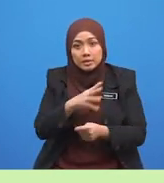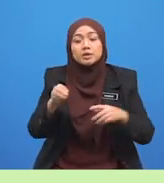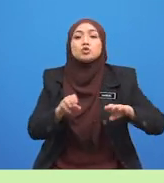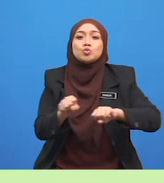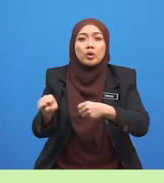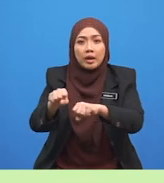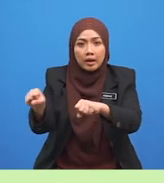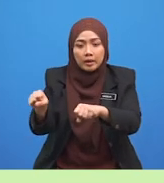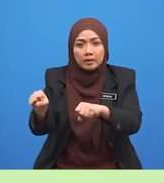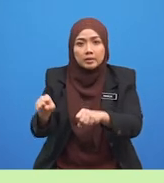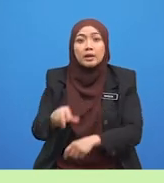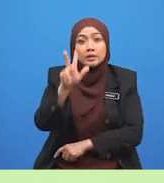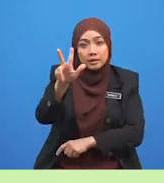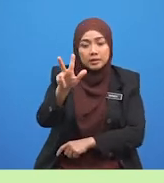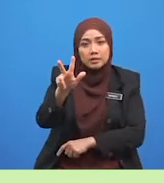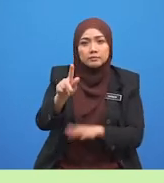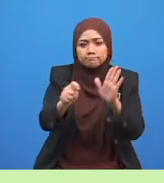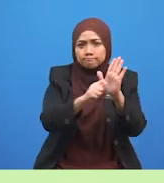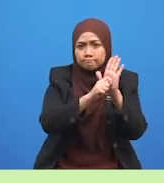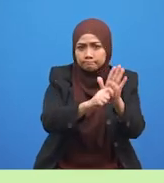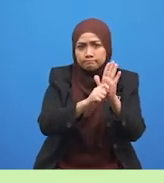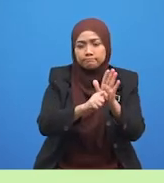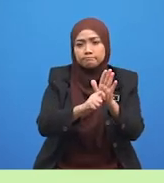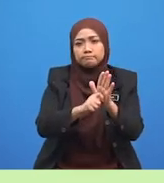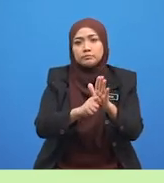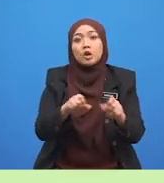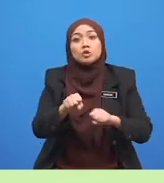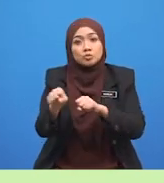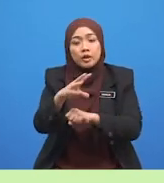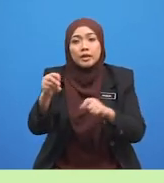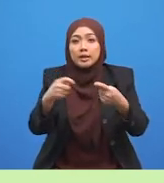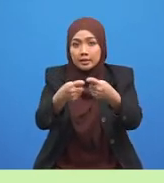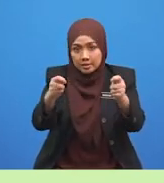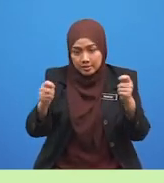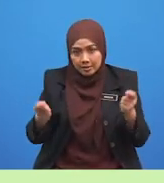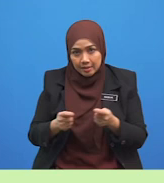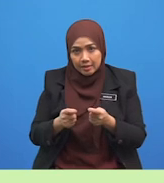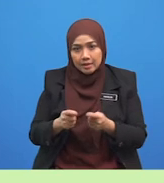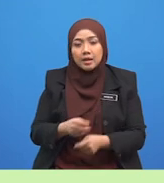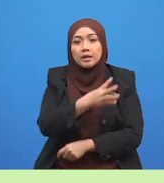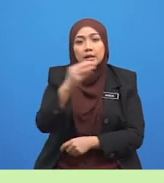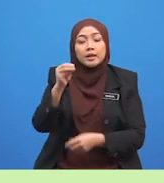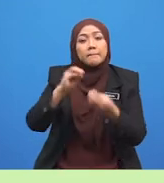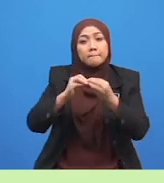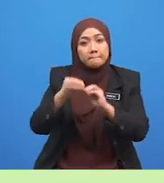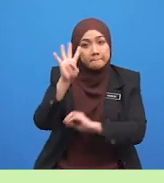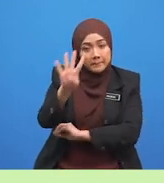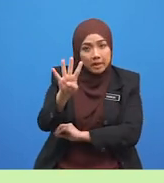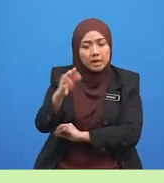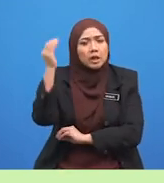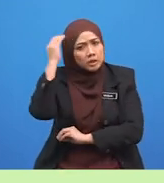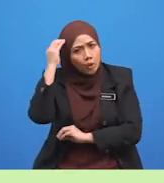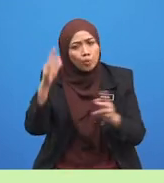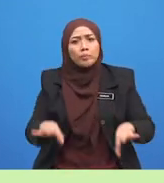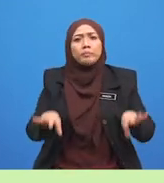Ketiga, menanda lokasi sungai dan tasik utama pada peta Malaysia. Dan yang keempat, mengetahui